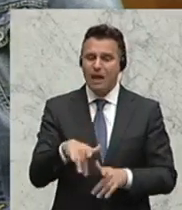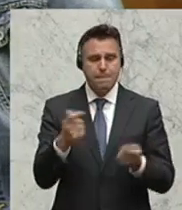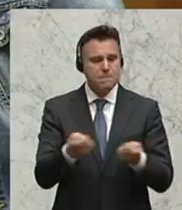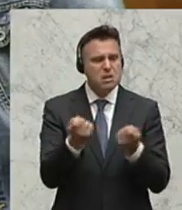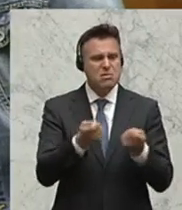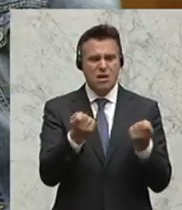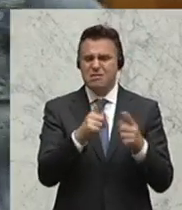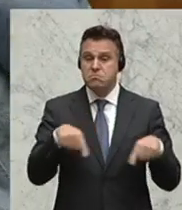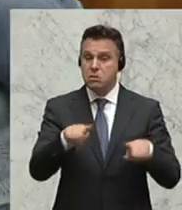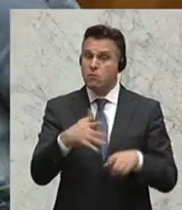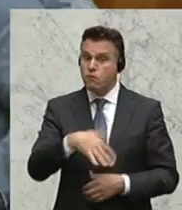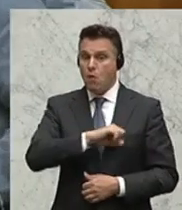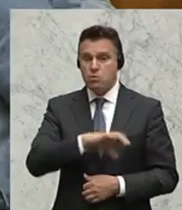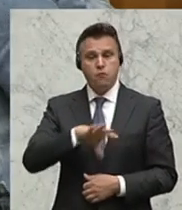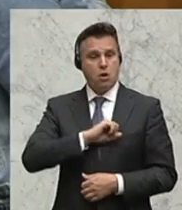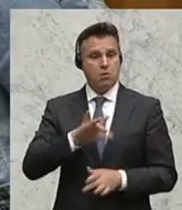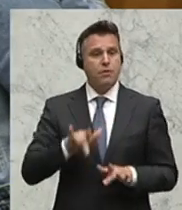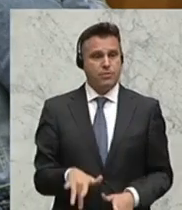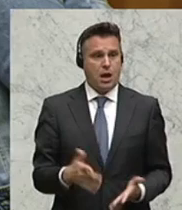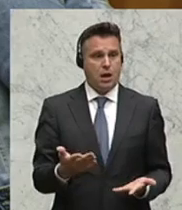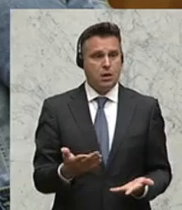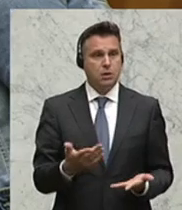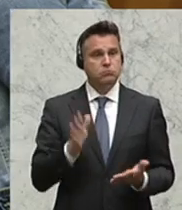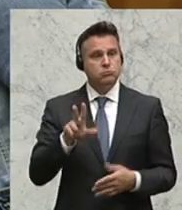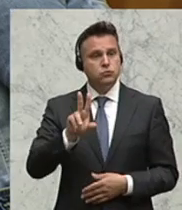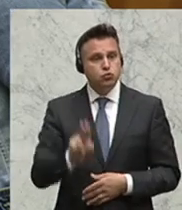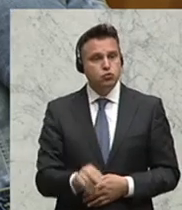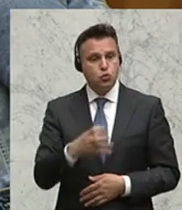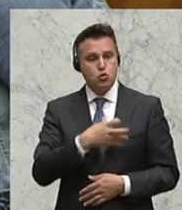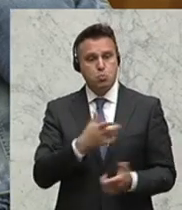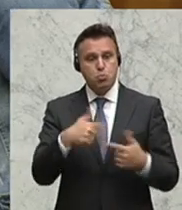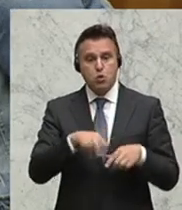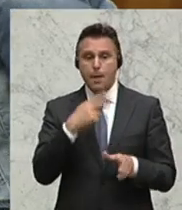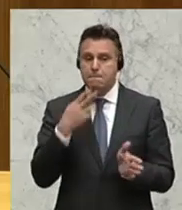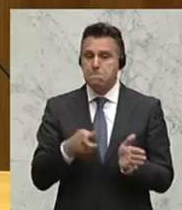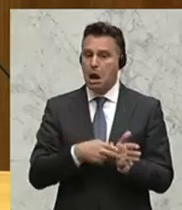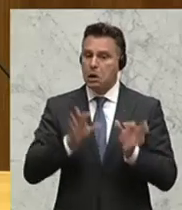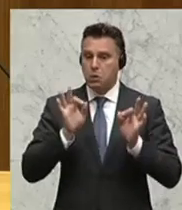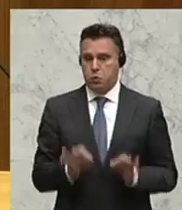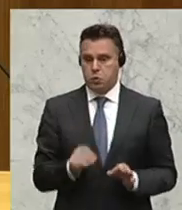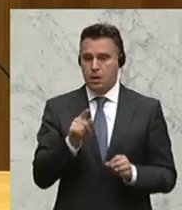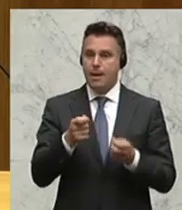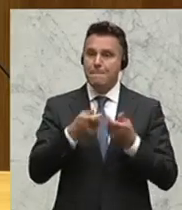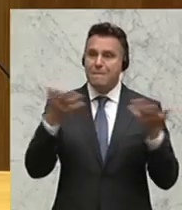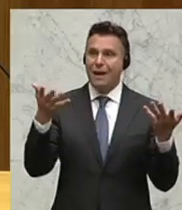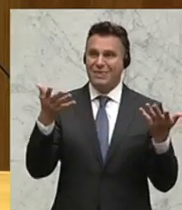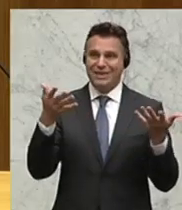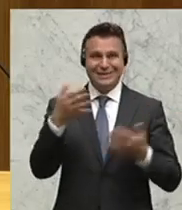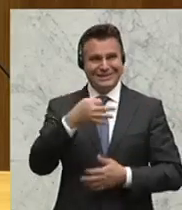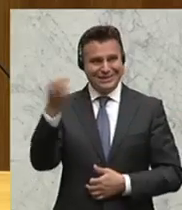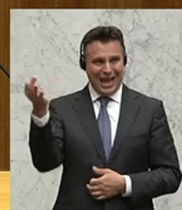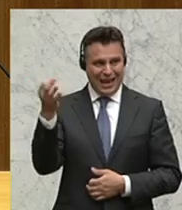weiter profitieren davon. Und es hat sich zu einer Marke im Südburgenland entwickelt. Und ich darf ergänzen, um die Paradiestage, ein